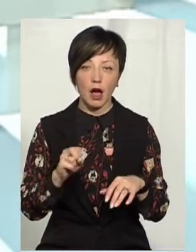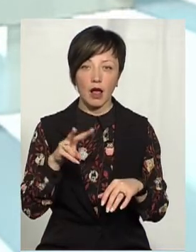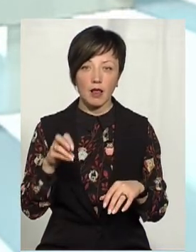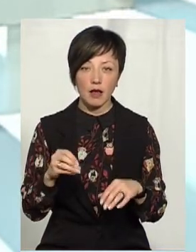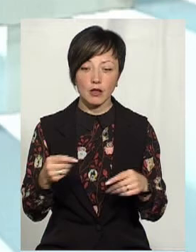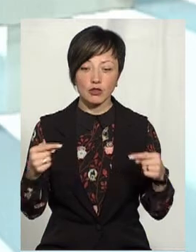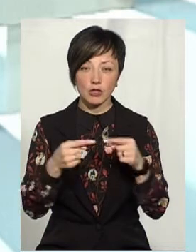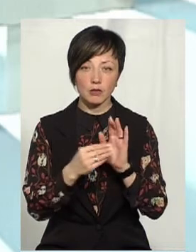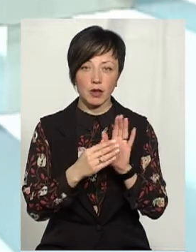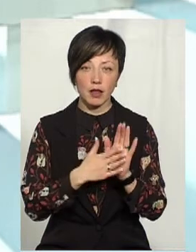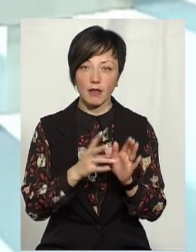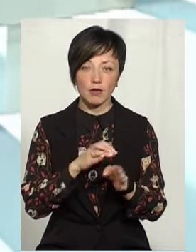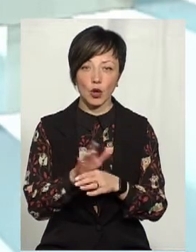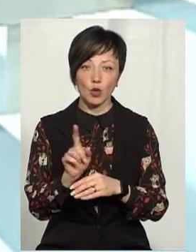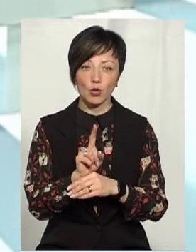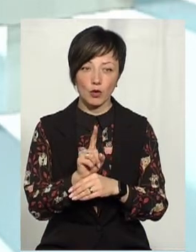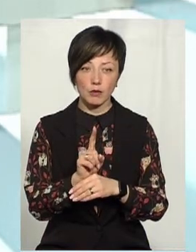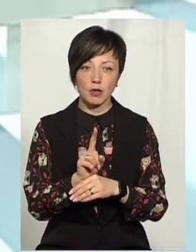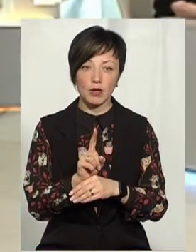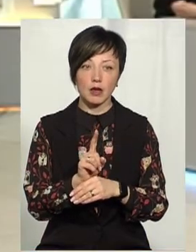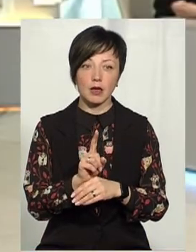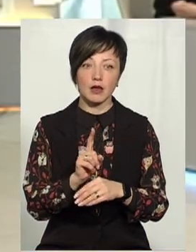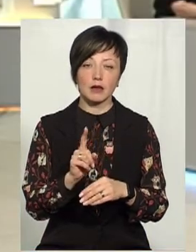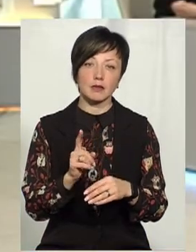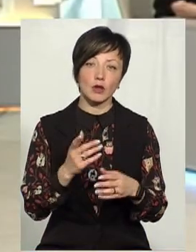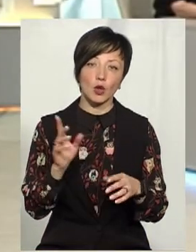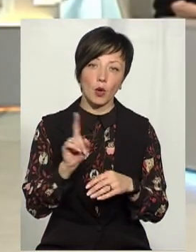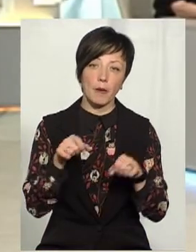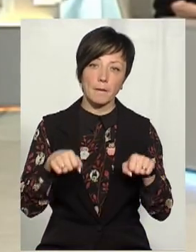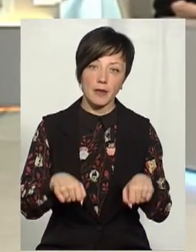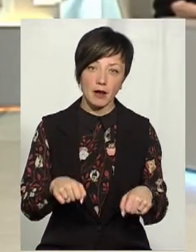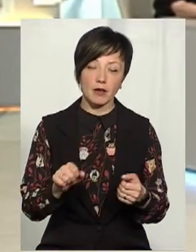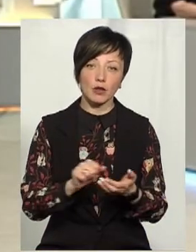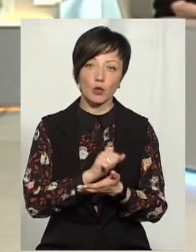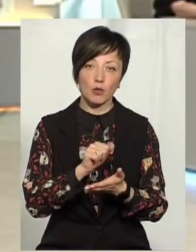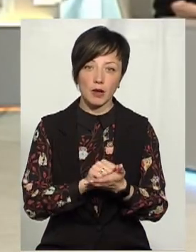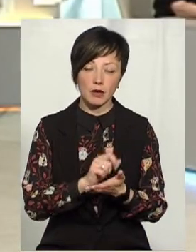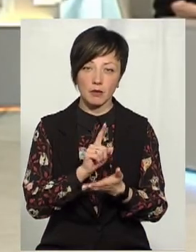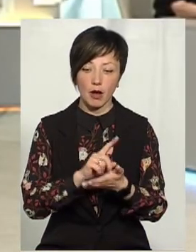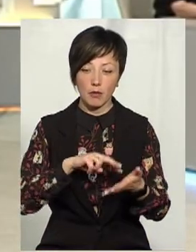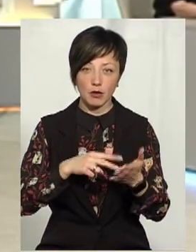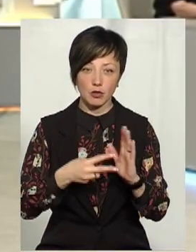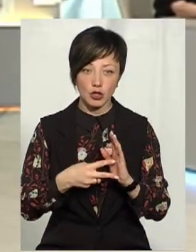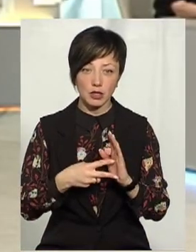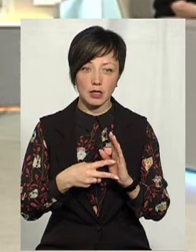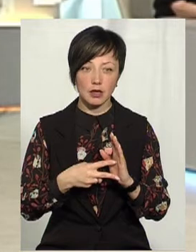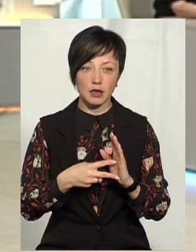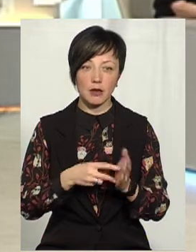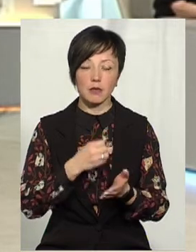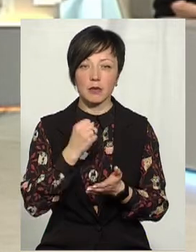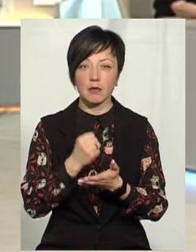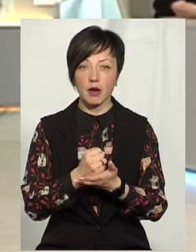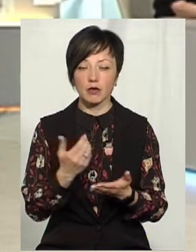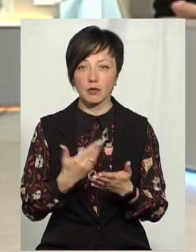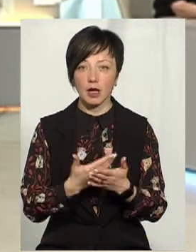там чітко передбачено невиконання норм диспозиції статті і правил. Норми і правила – це нормативно-правові акти мають передбачати їх, які приймаються,